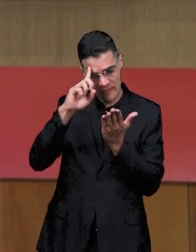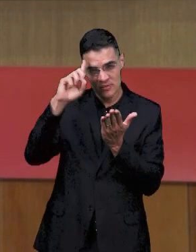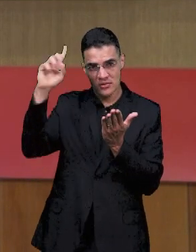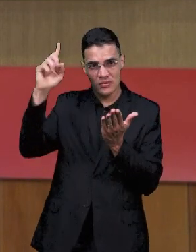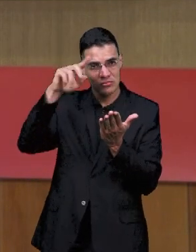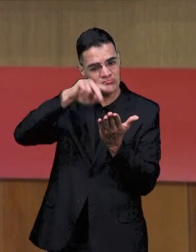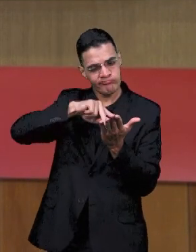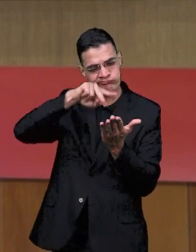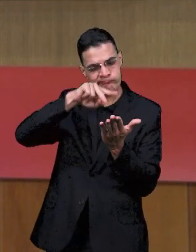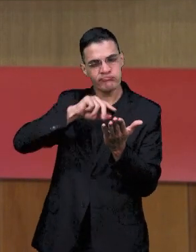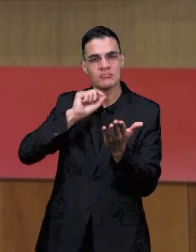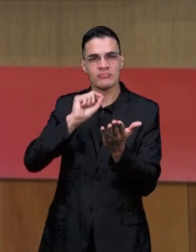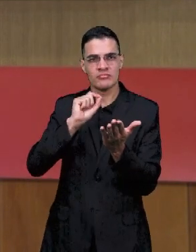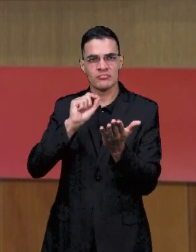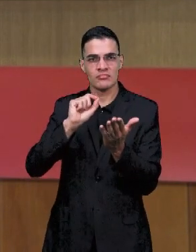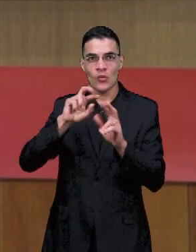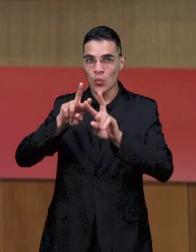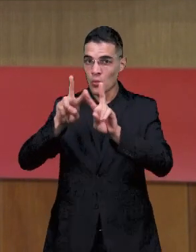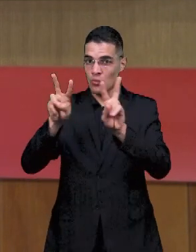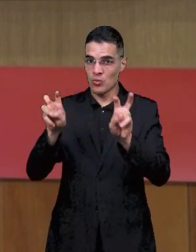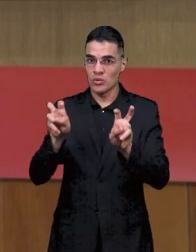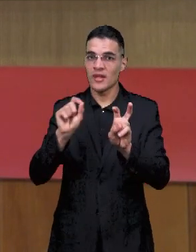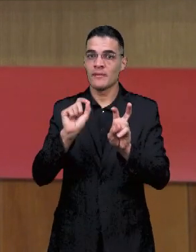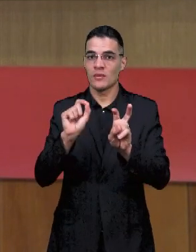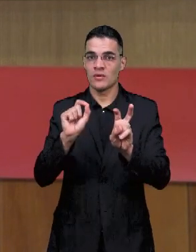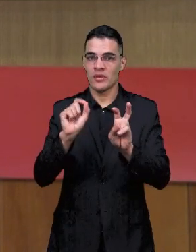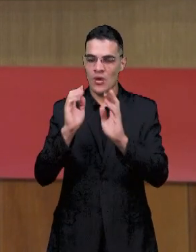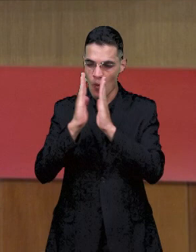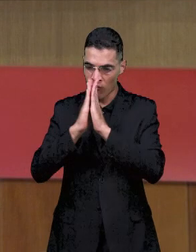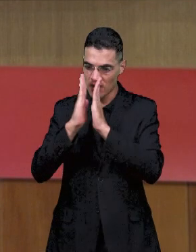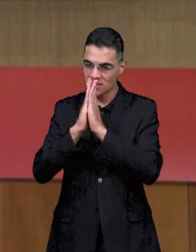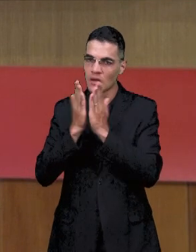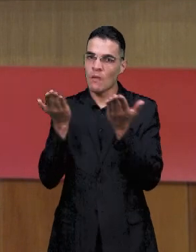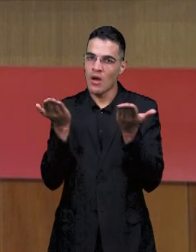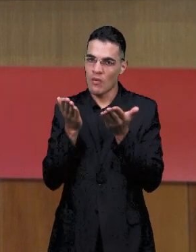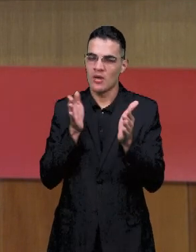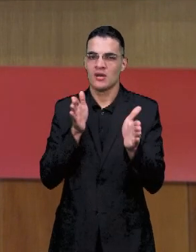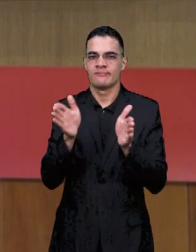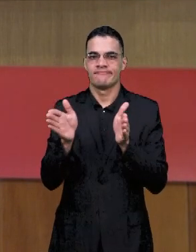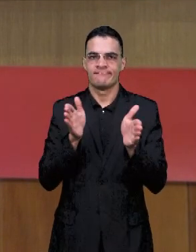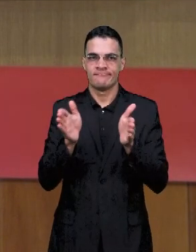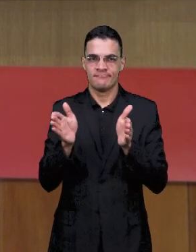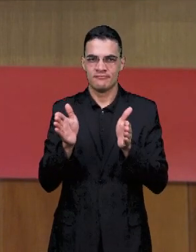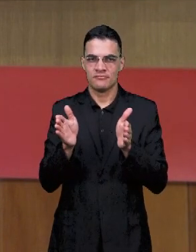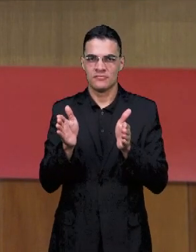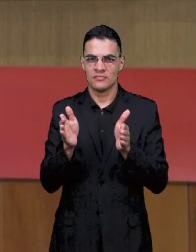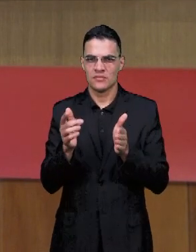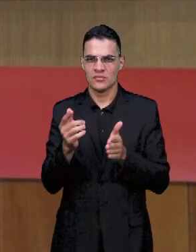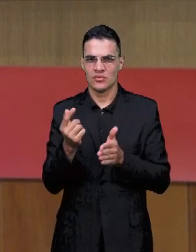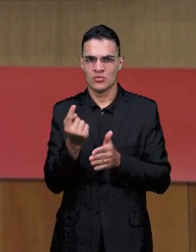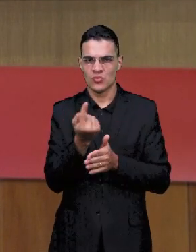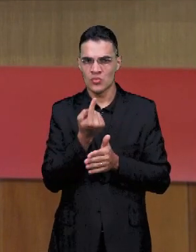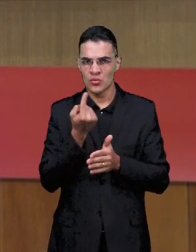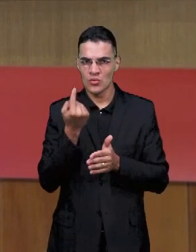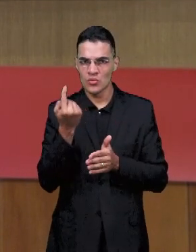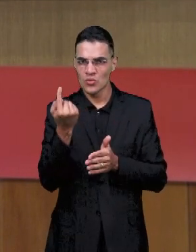Божие. И наша тема – молитва.